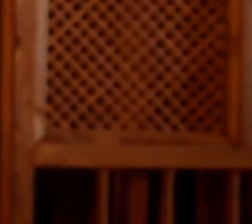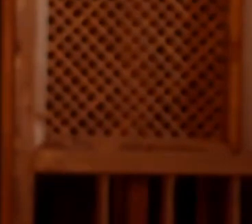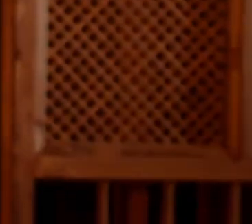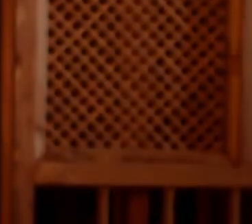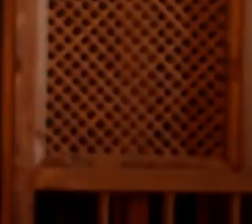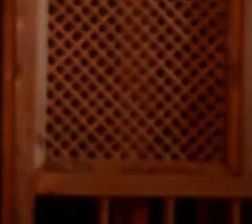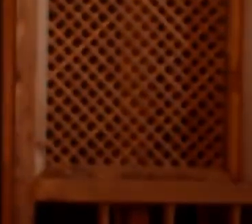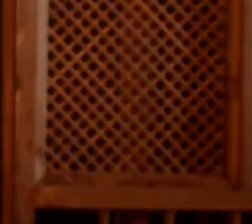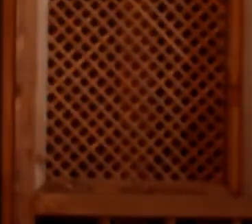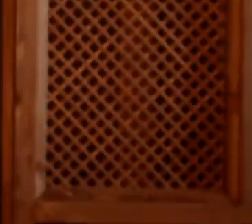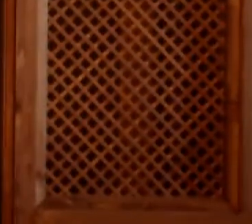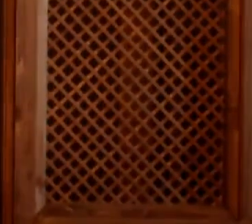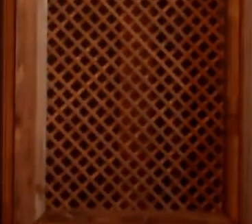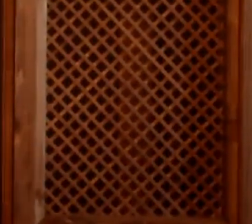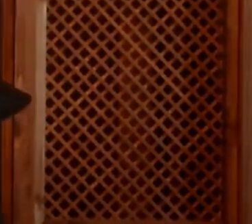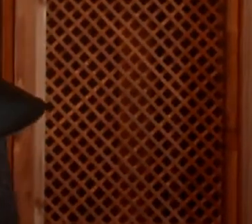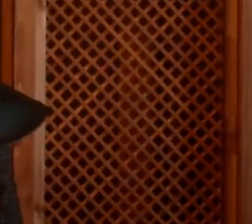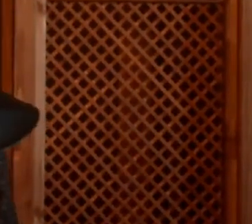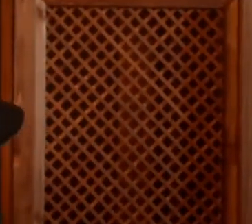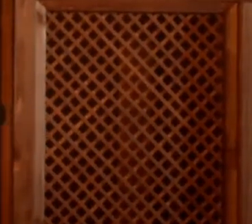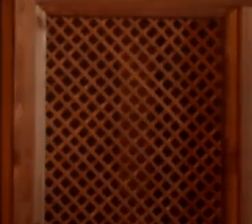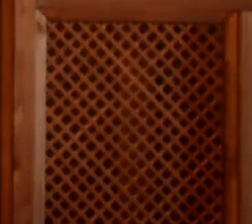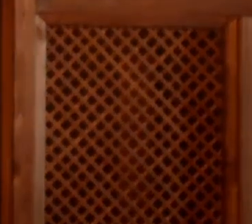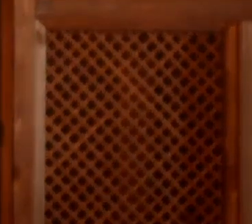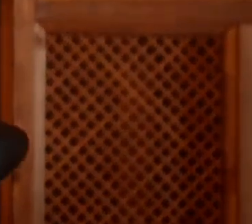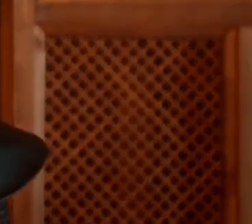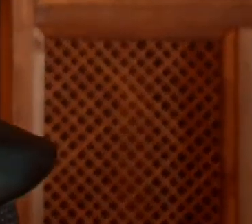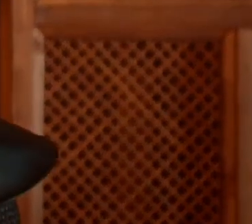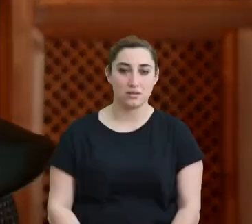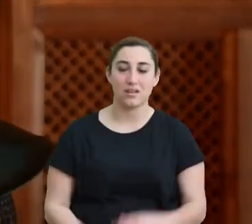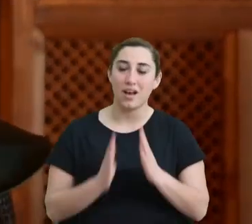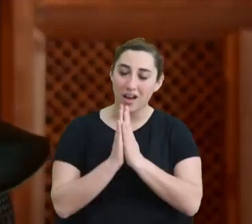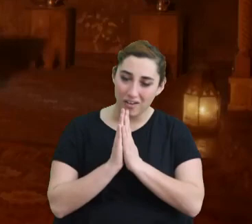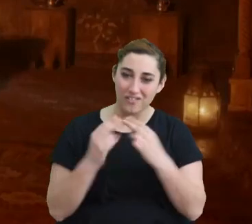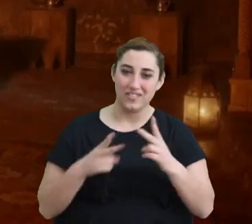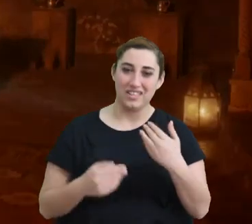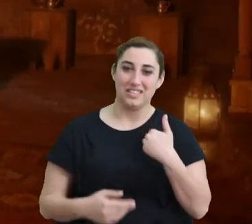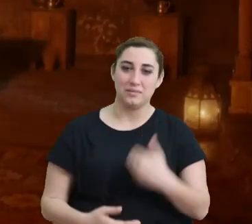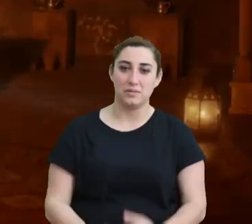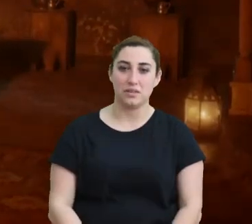üniformasının önü belirli aralıklarla alt alta sıralanmış kemer kopçalarıyla iliklenmiş. Affedin efendim.